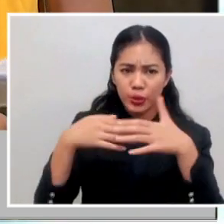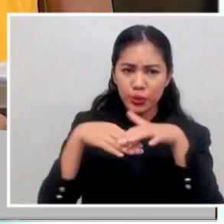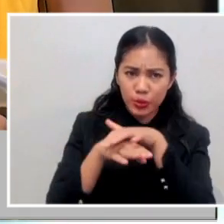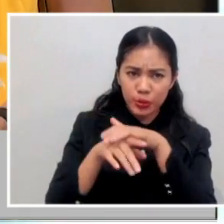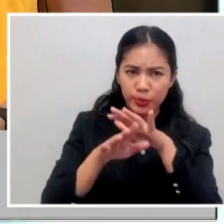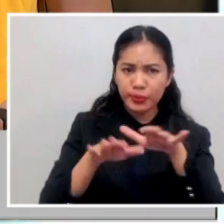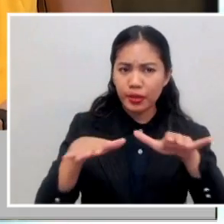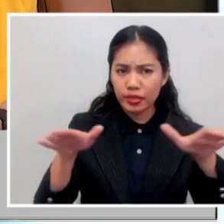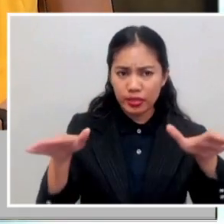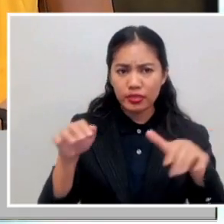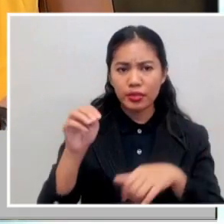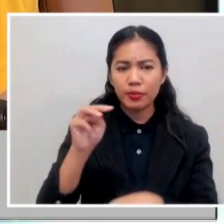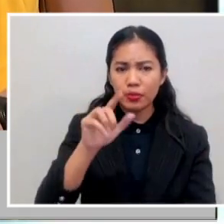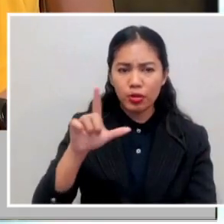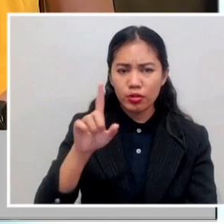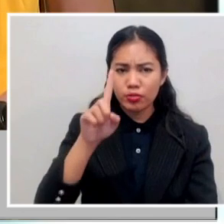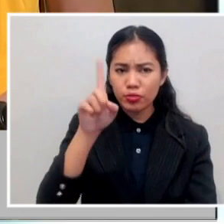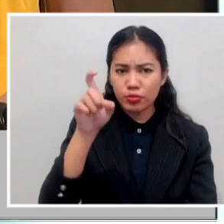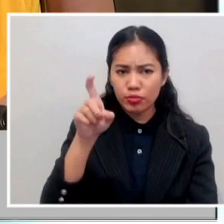malls?